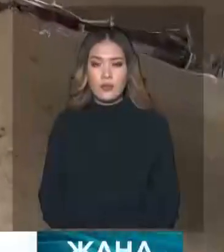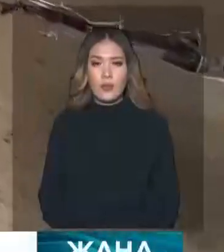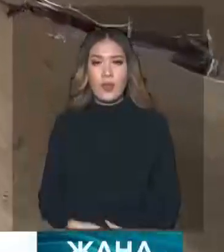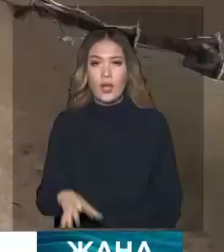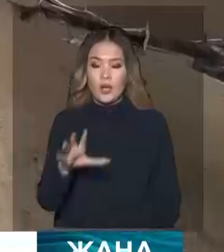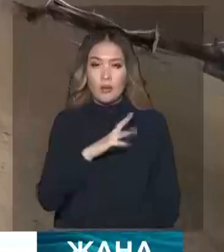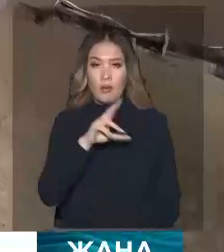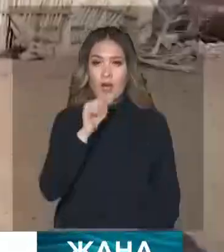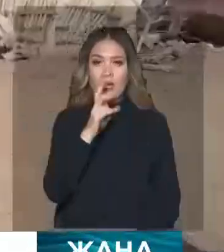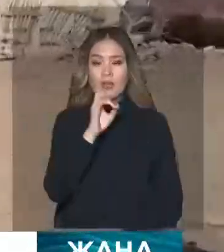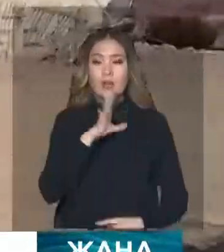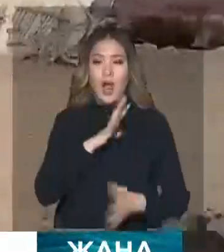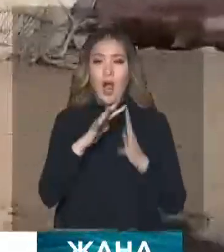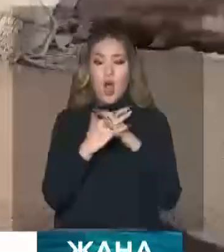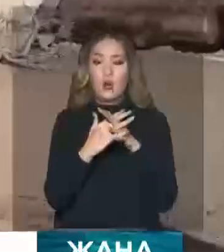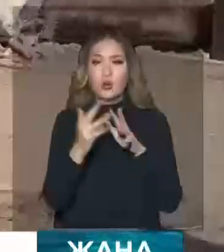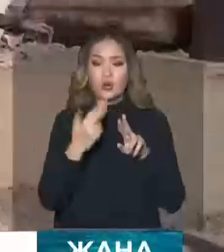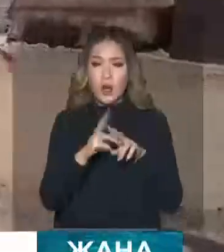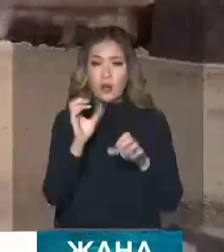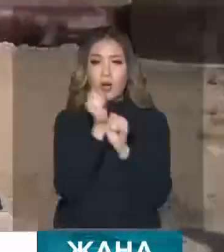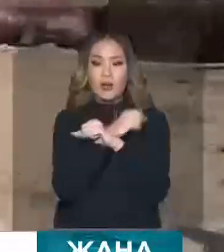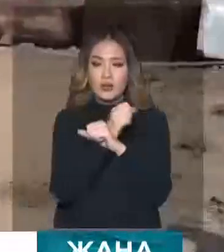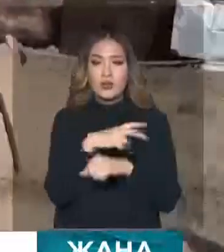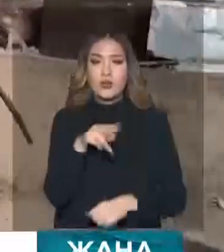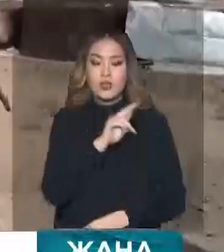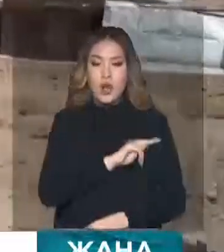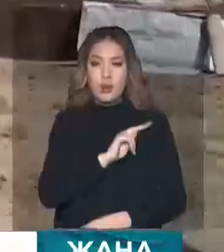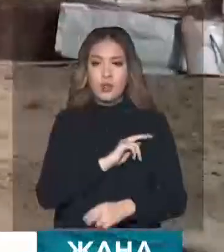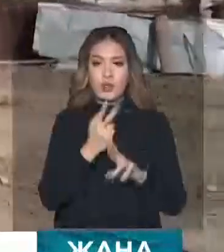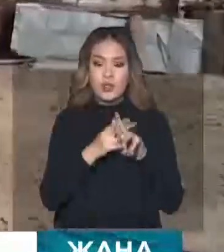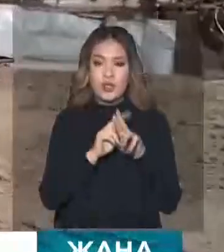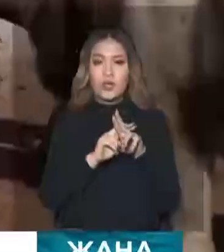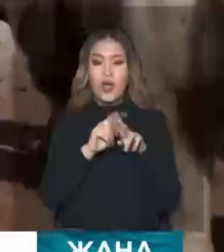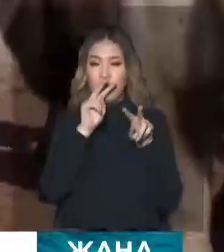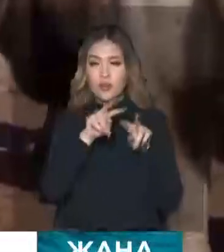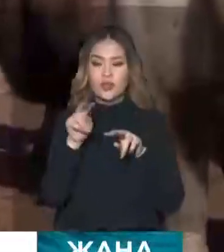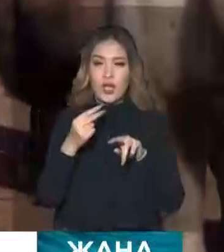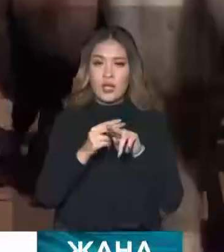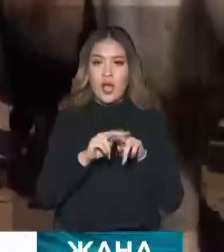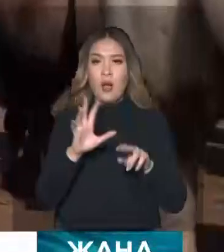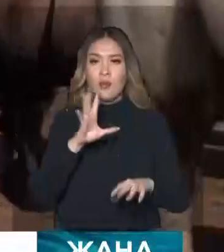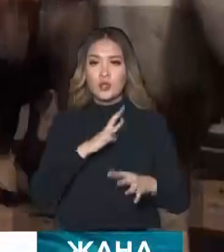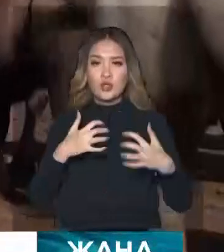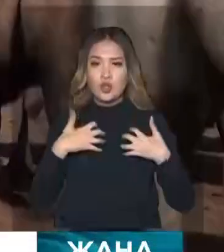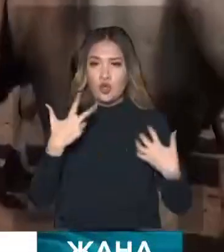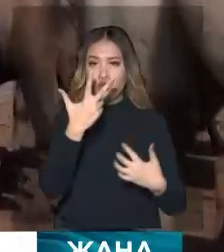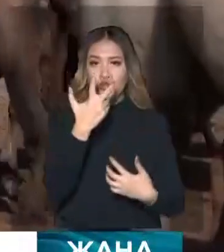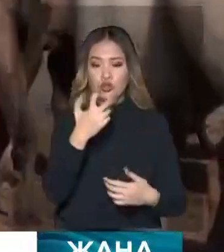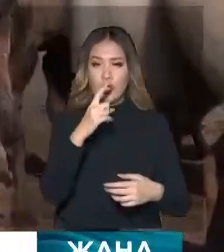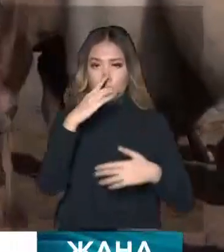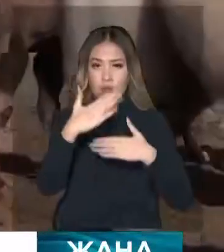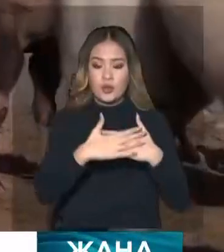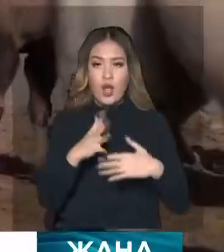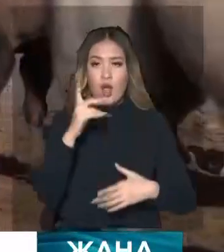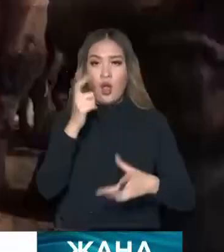Өскенбай Пайназаров Сызған ауылындағы түйе бағумен айналысатын шаруалардың бірі. Бүгінде оның қожалығында екі өркешті жануарлар саны 300-ге жеткен. Түйені